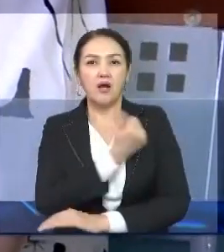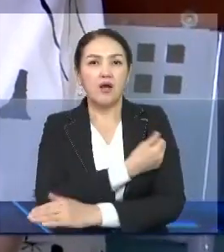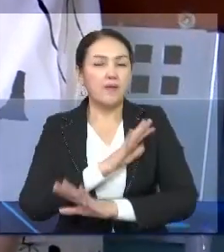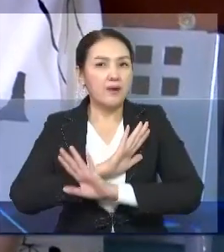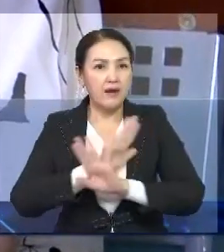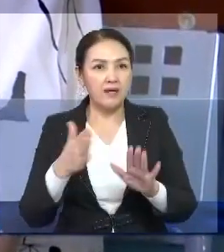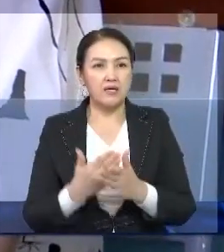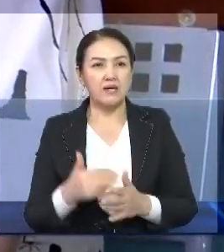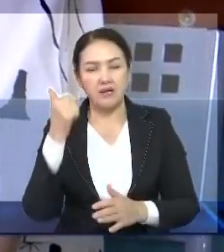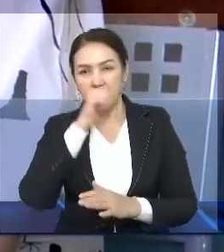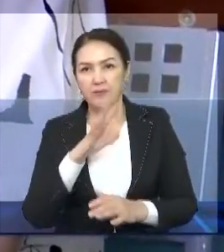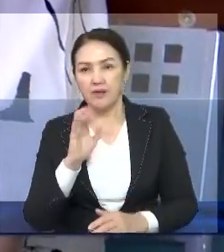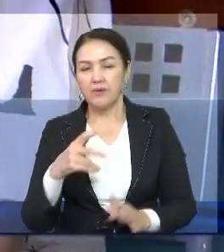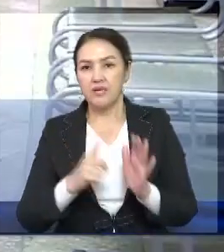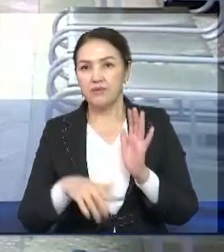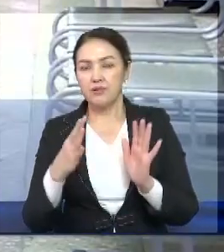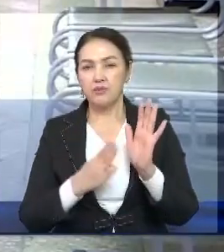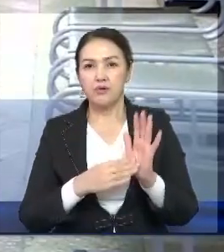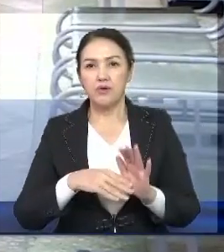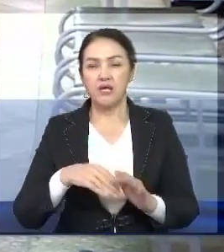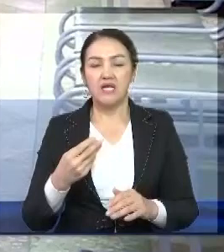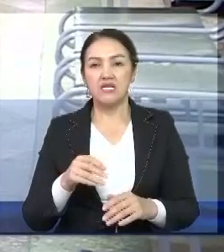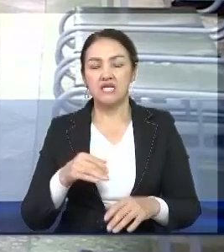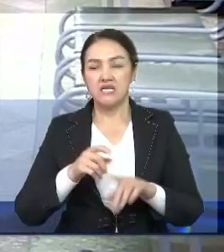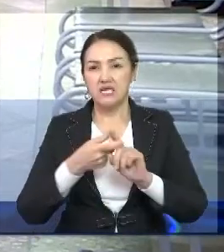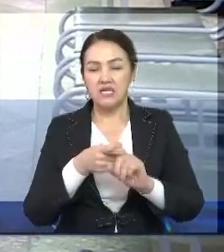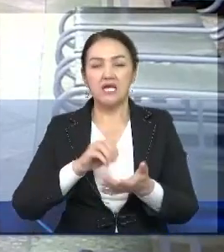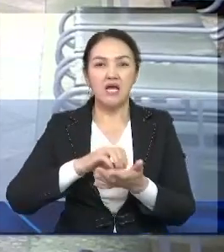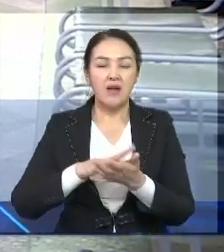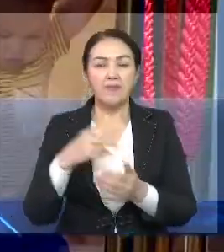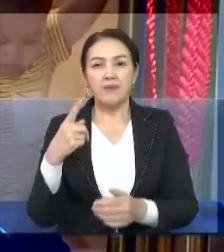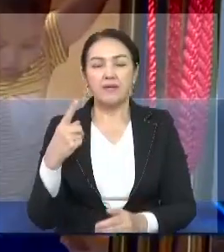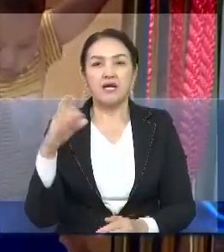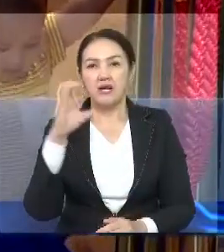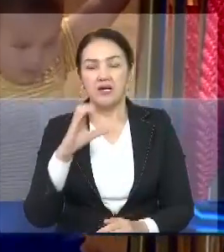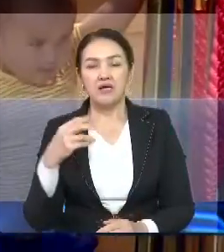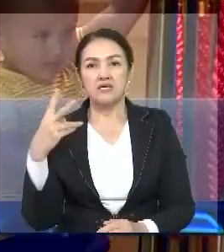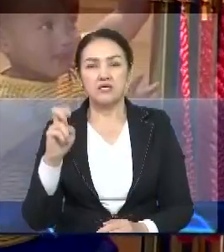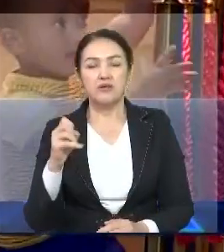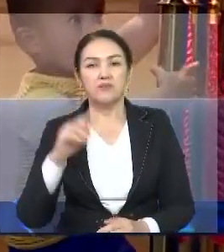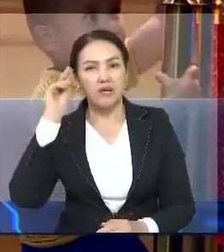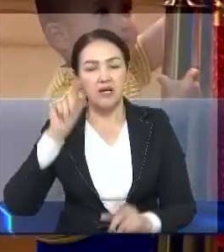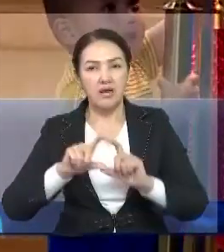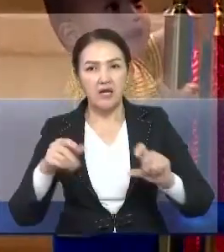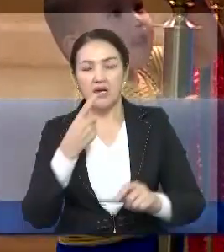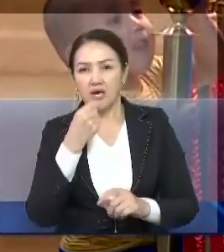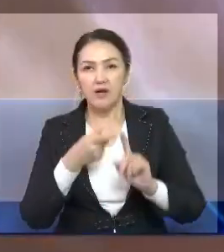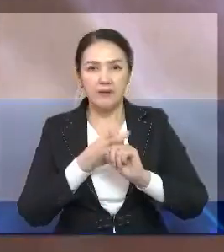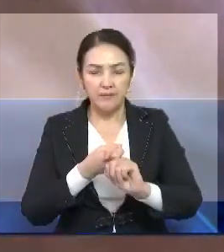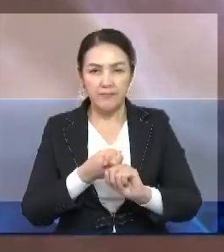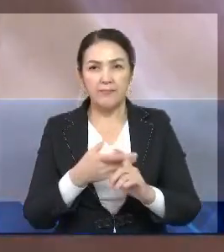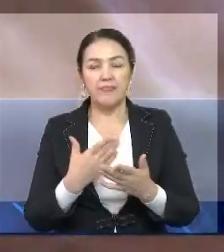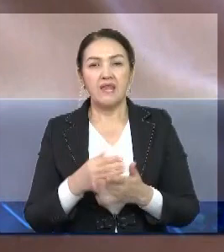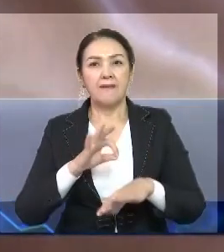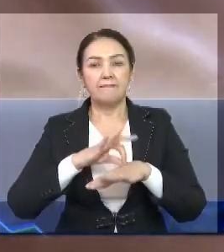алмағандар. Жыл басынан бері 579 дерек тіркелген. 1 қыркүйектен бастап 271 мектеп оқушысы қызылша жұқтырған.